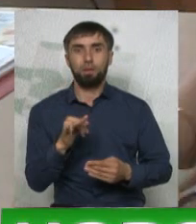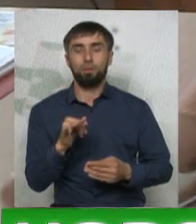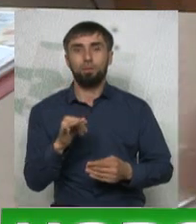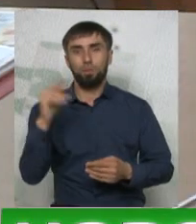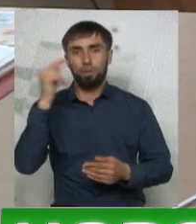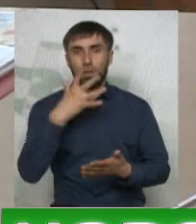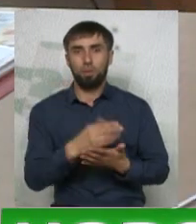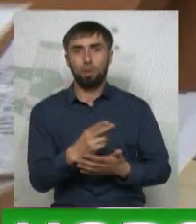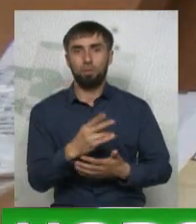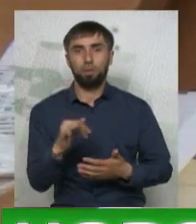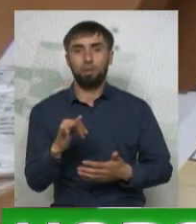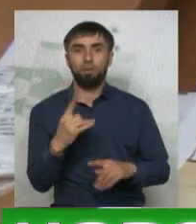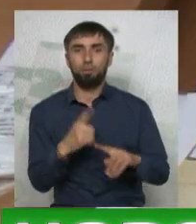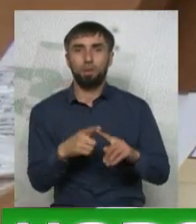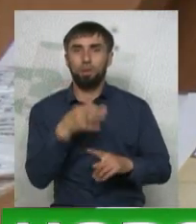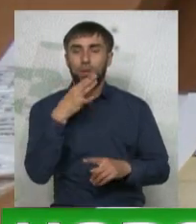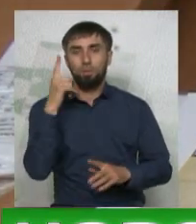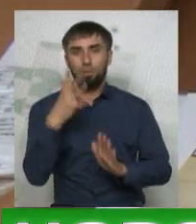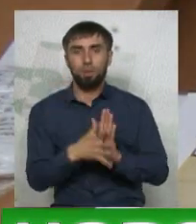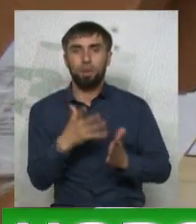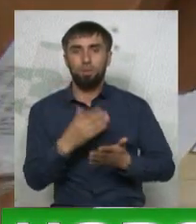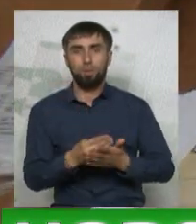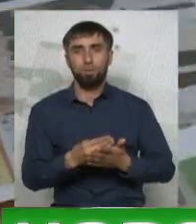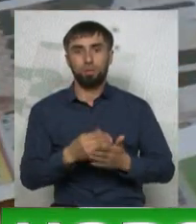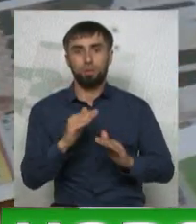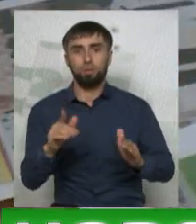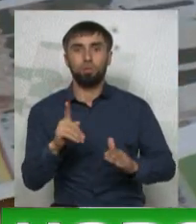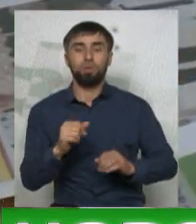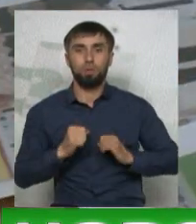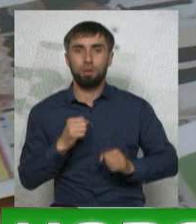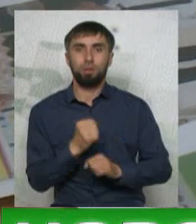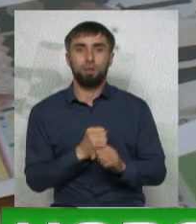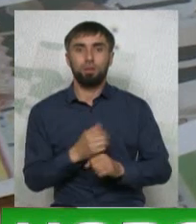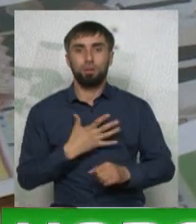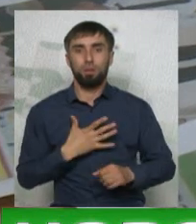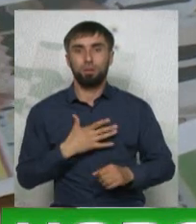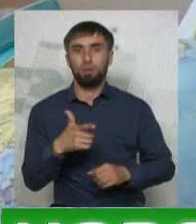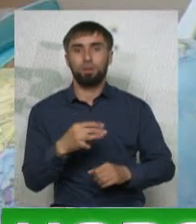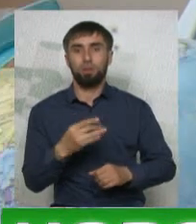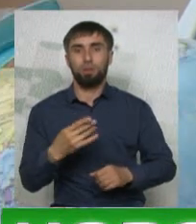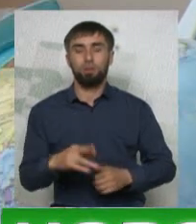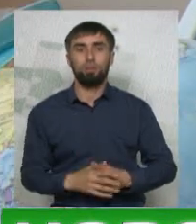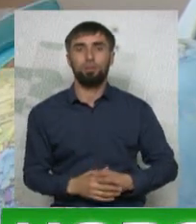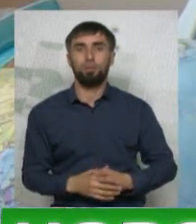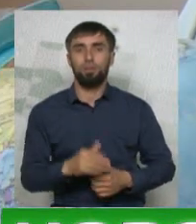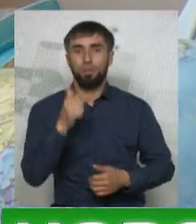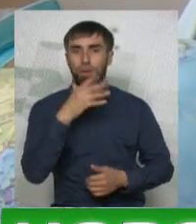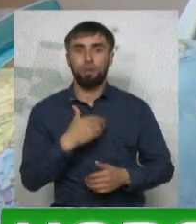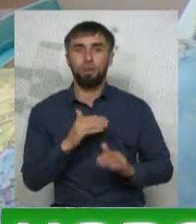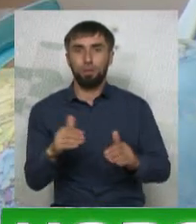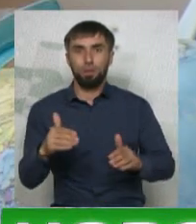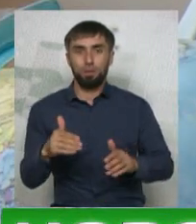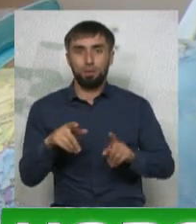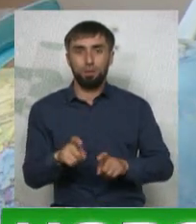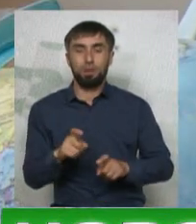прививать вечные ценности, вкладывать нравственные понятия в своих учеников, что и старается делать наша героиня. Вот когда мои дети сидят